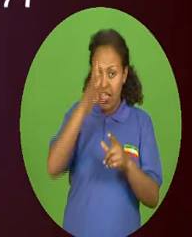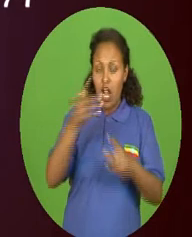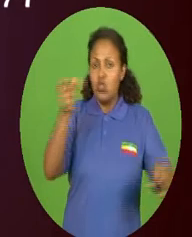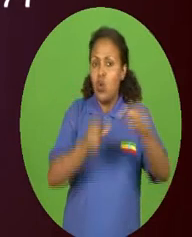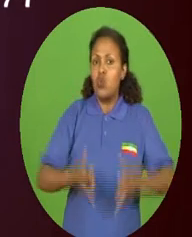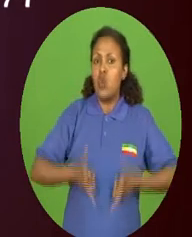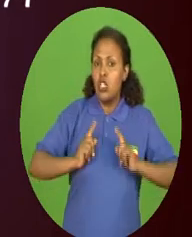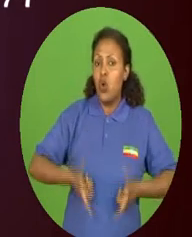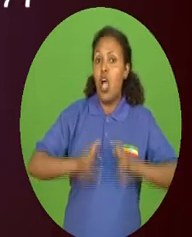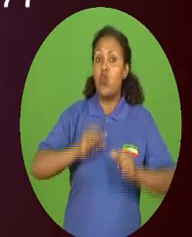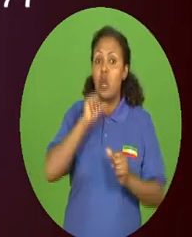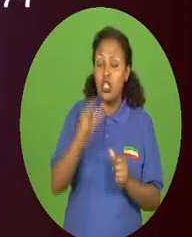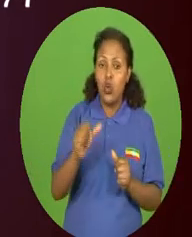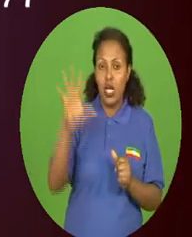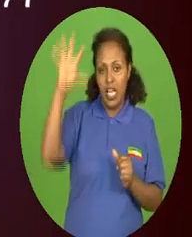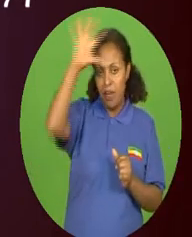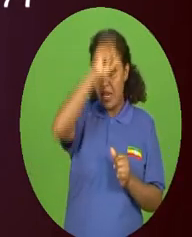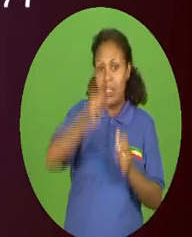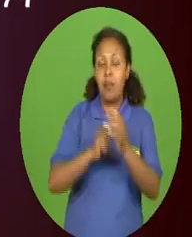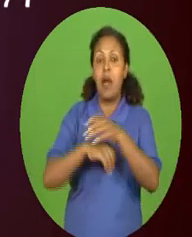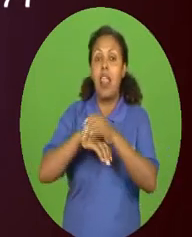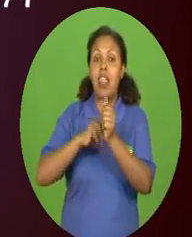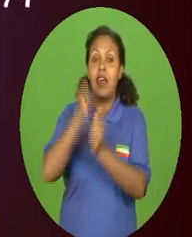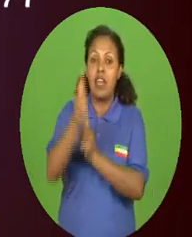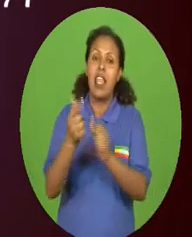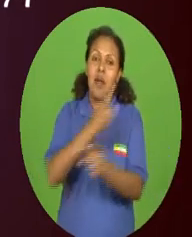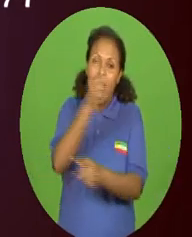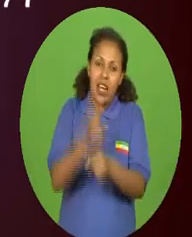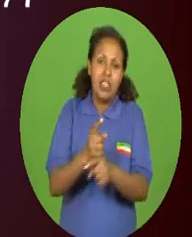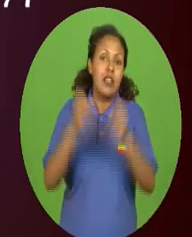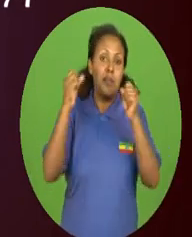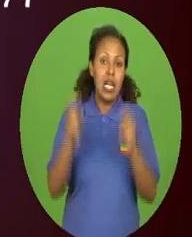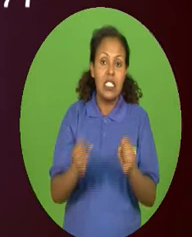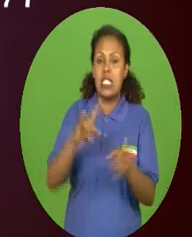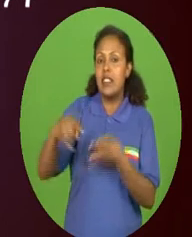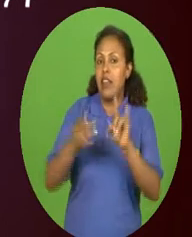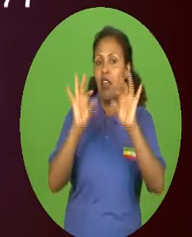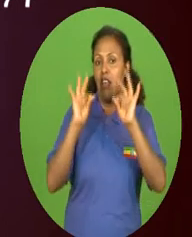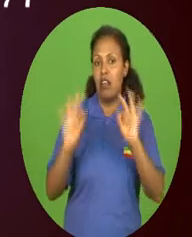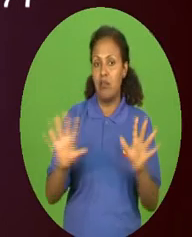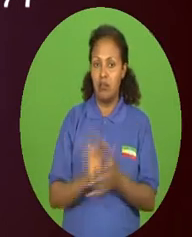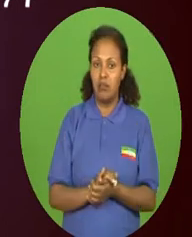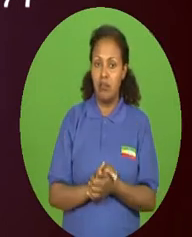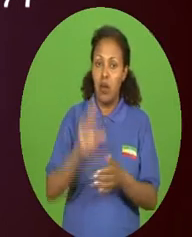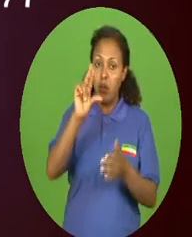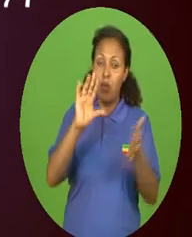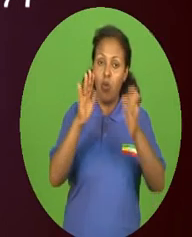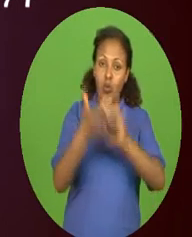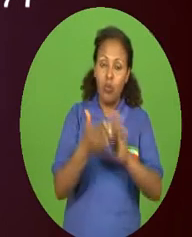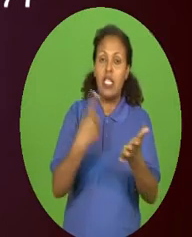መፈጠር አስተዋጽኦ ይኖራቸው አይኖራቸው ከመገመት ባለፈ ለማረጋገጥ የሚያስችል ዘዴ